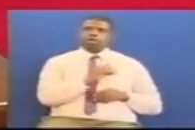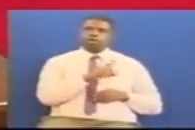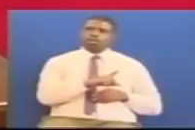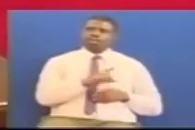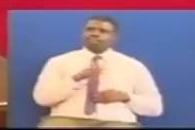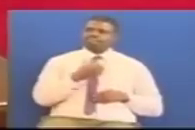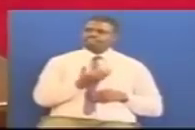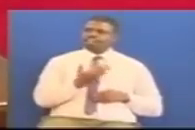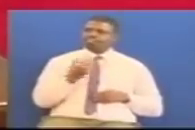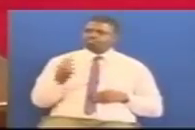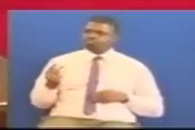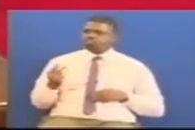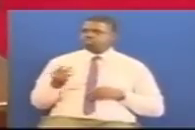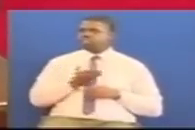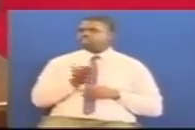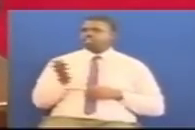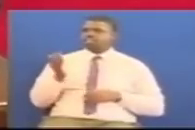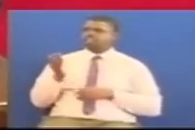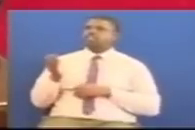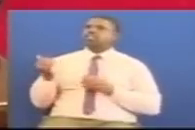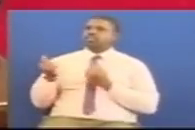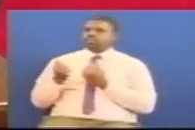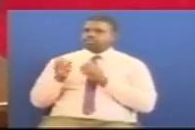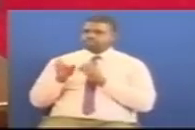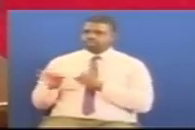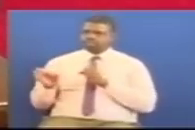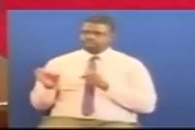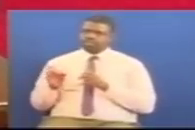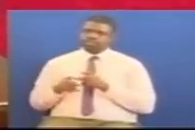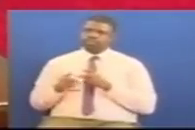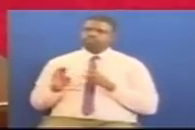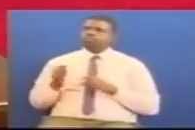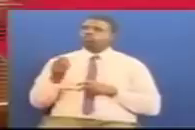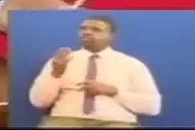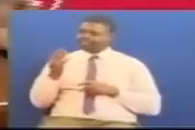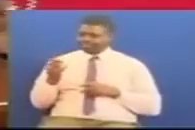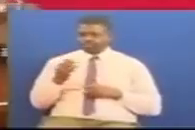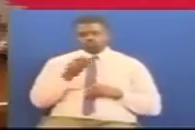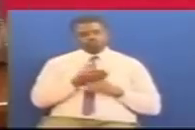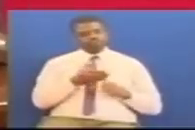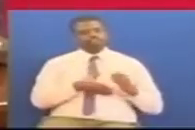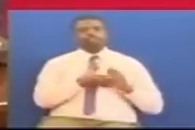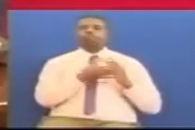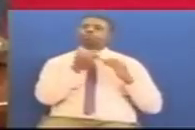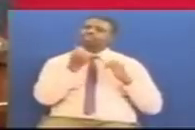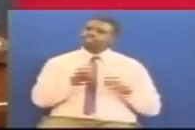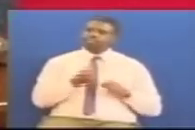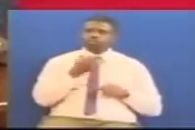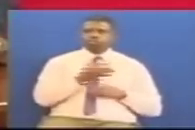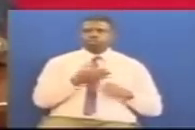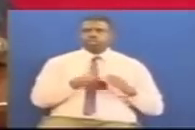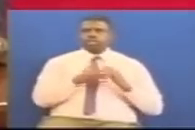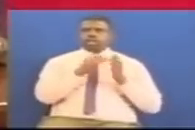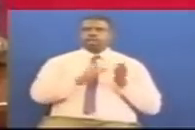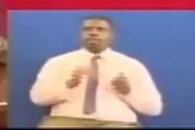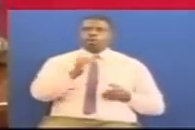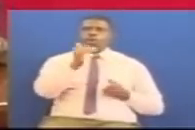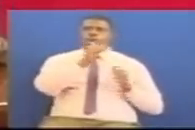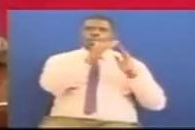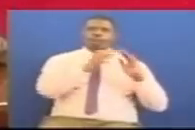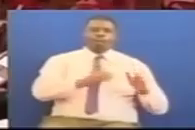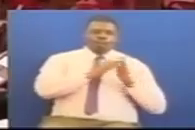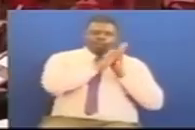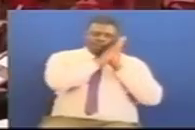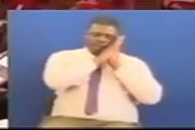Salaam, lakini vinao zingine sasa hivi zimetengewa shilingi bilioni 4 tunajenga. Katika vyuo vyetu kwa kweli tunajitahidi kujenga mabweni na hostel